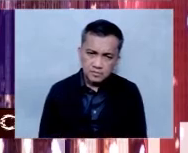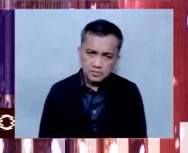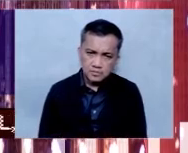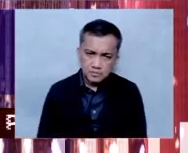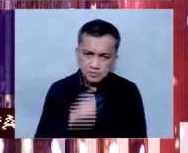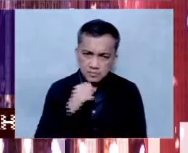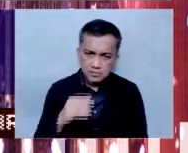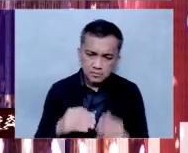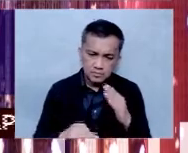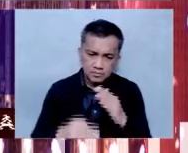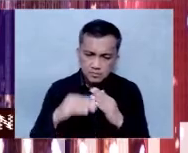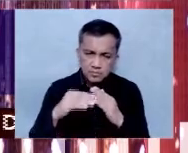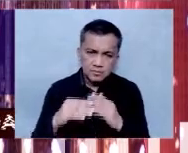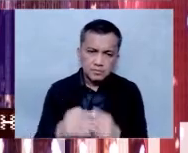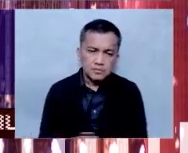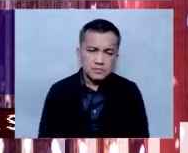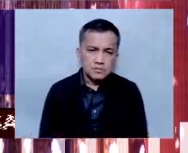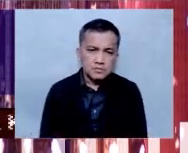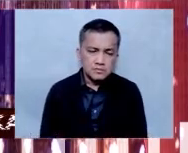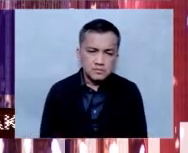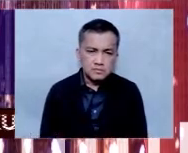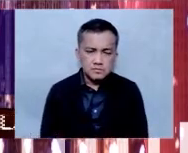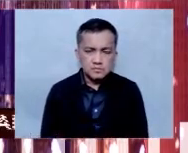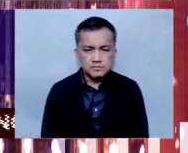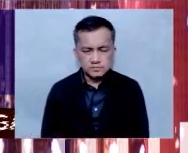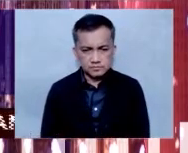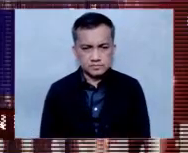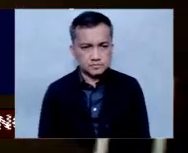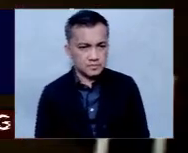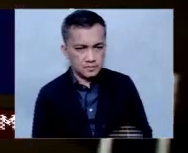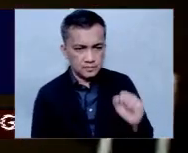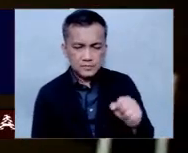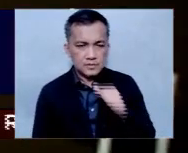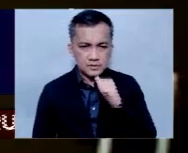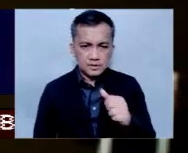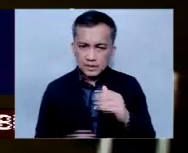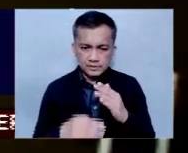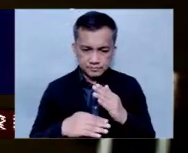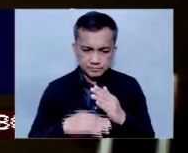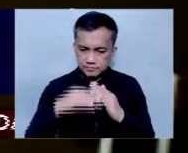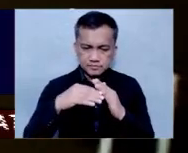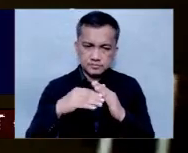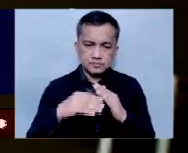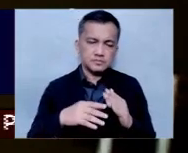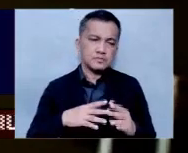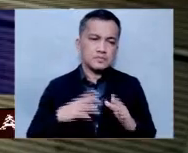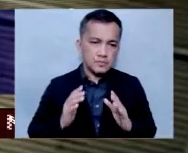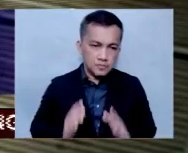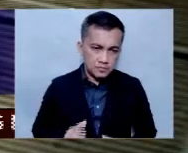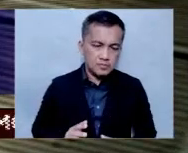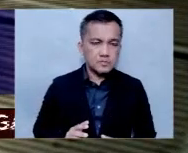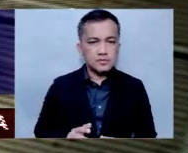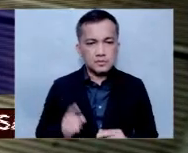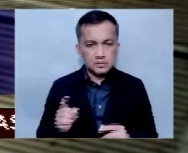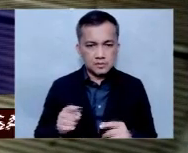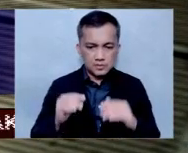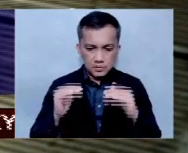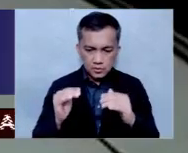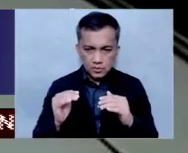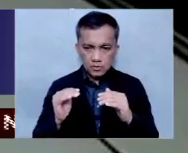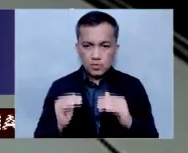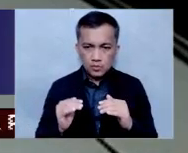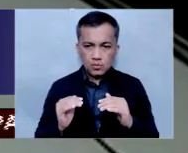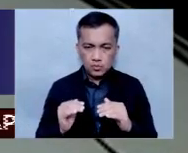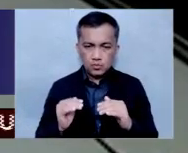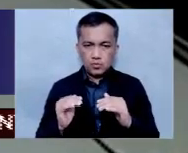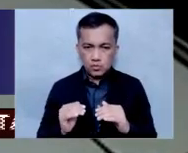bubong. Oh yes, Mean. Definitely hindi na lagpas ng bubong. Good news, kahit papaano nga ay bumababa na rin yung tubig. Yung mga